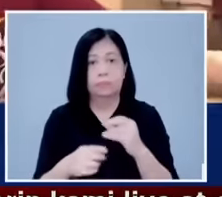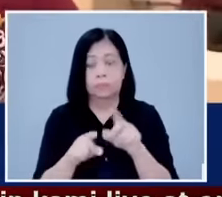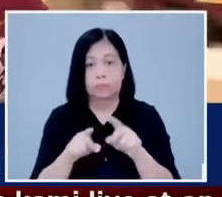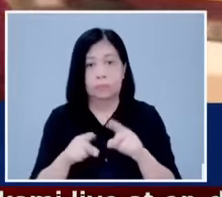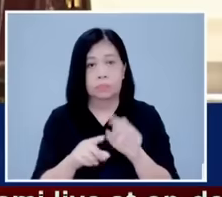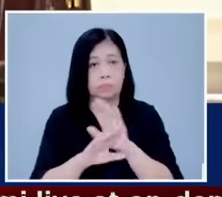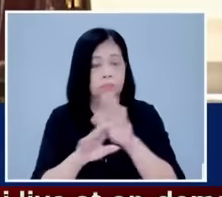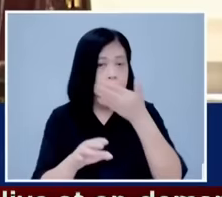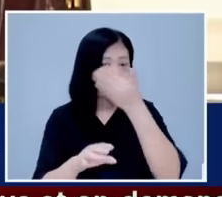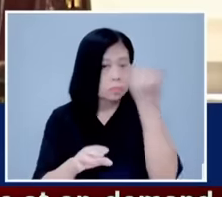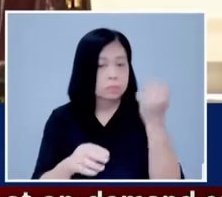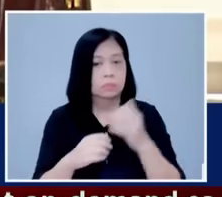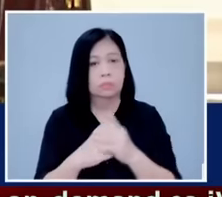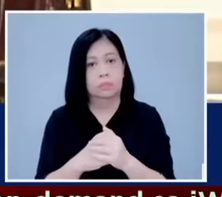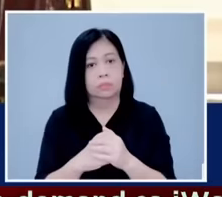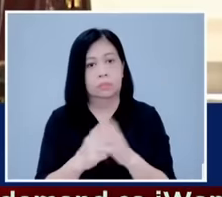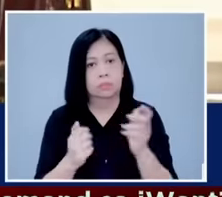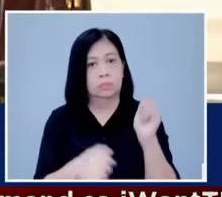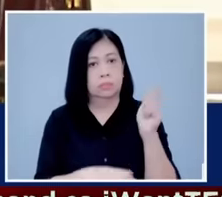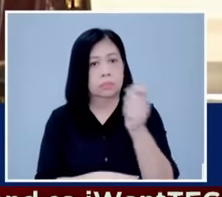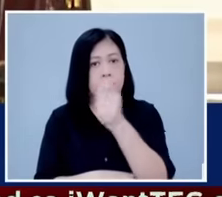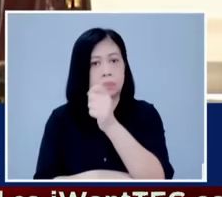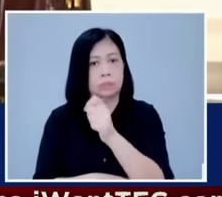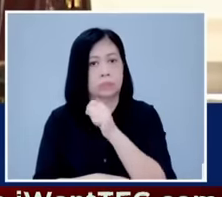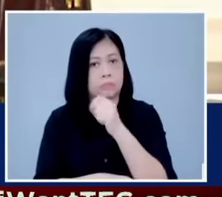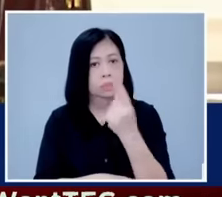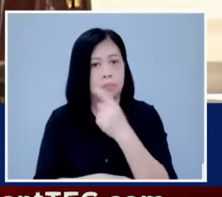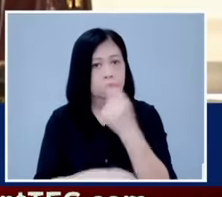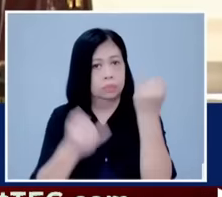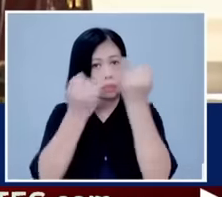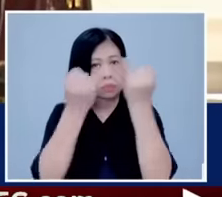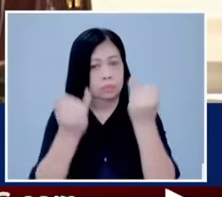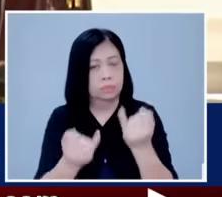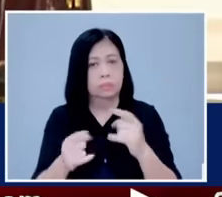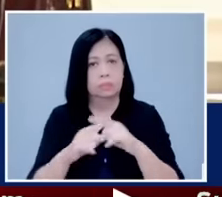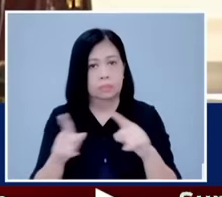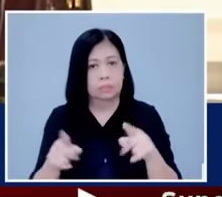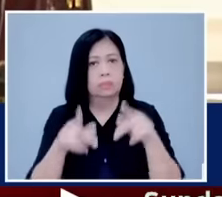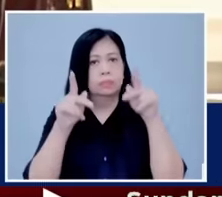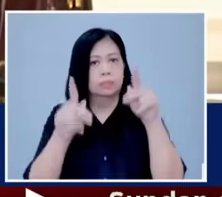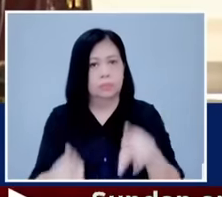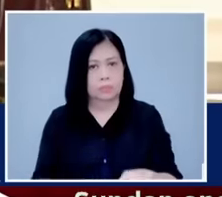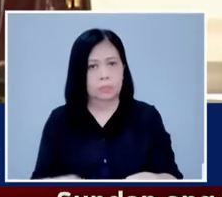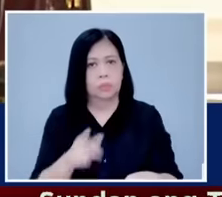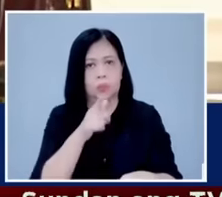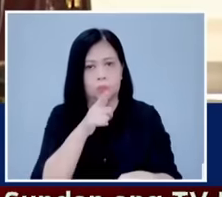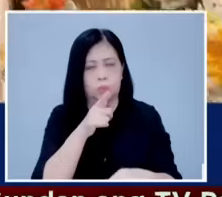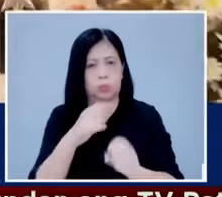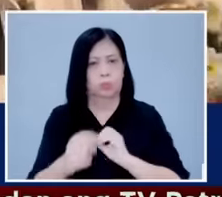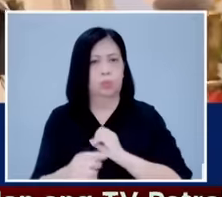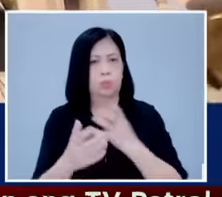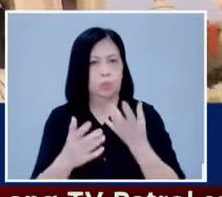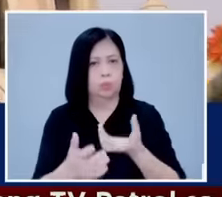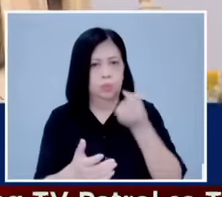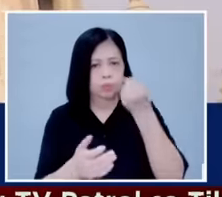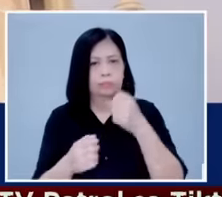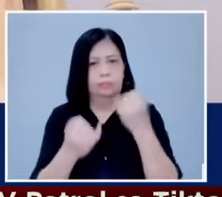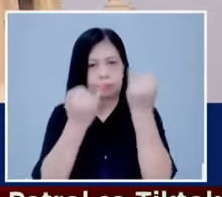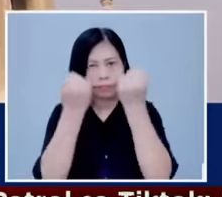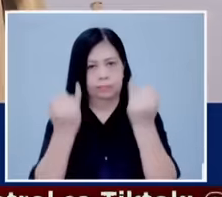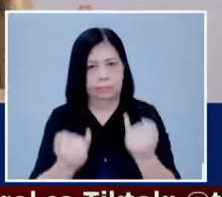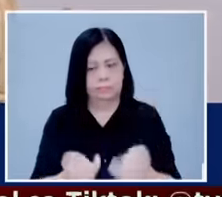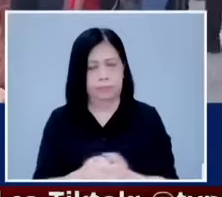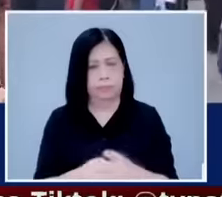nating kalilimutan, ang binabasbasan ay hindi lamang ang imahen, kundi ang tao na nagmamay-ari ng imahen. Matapos